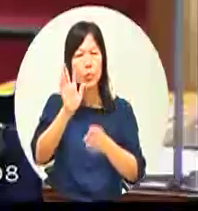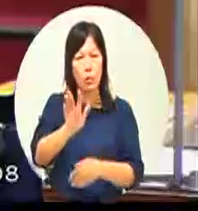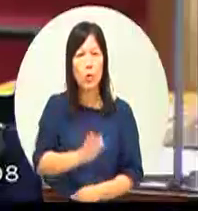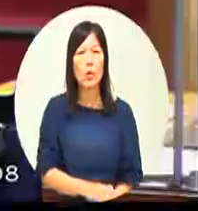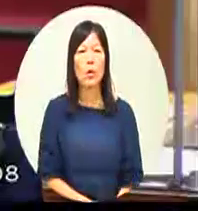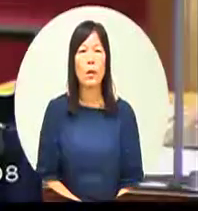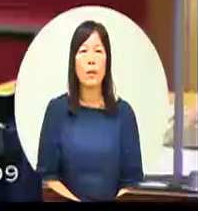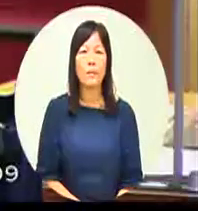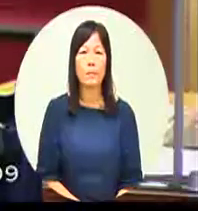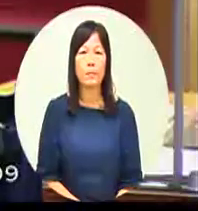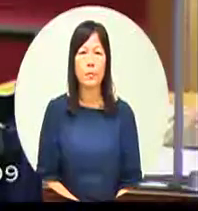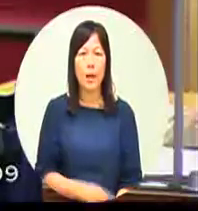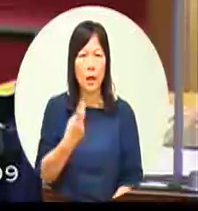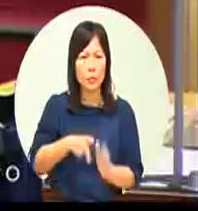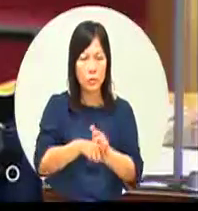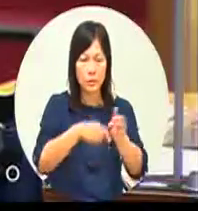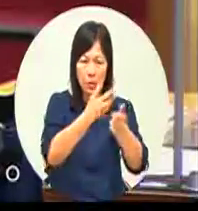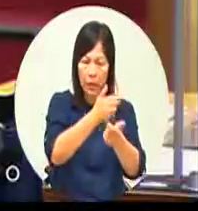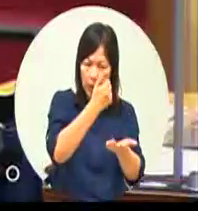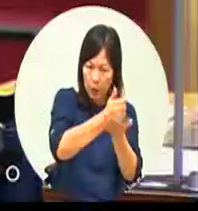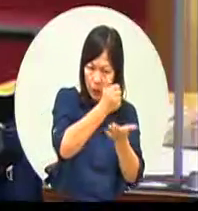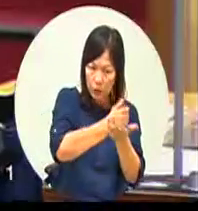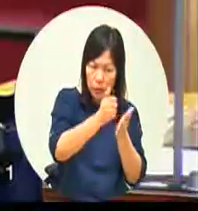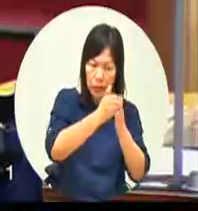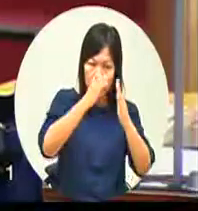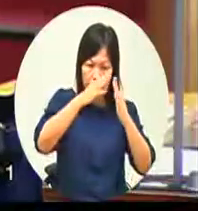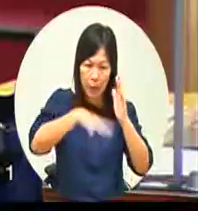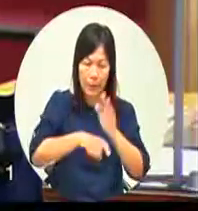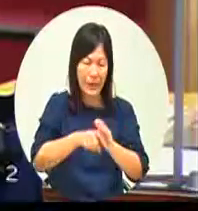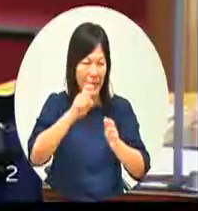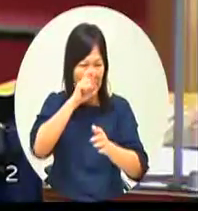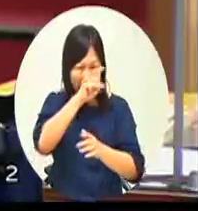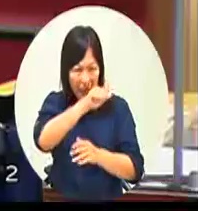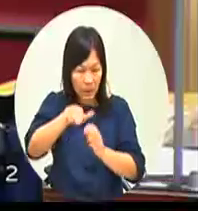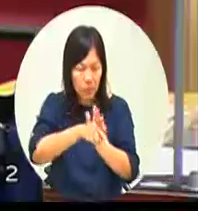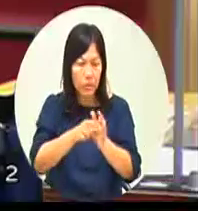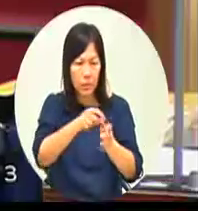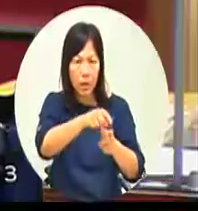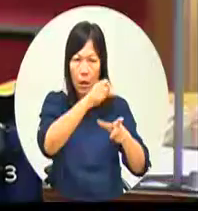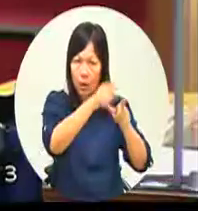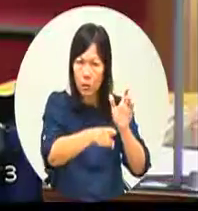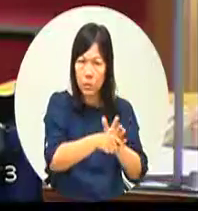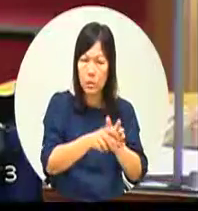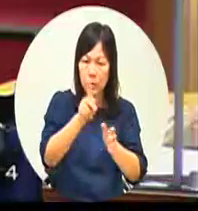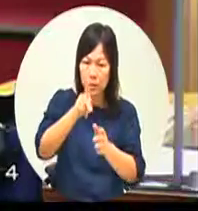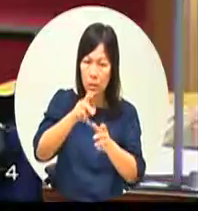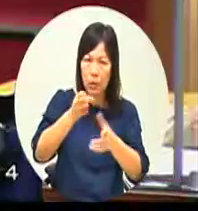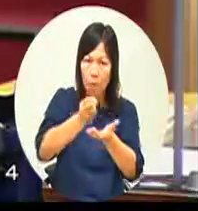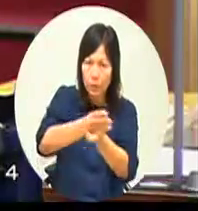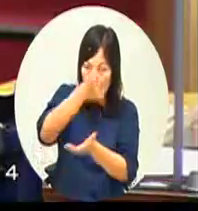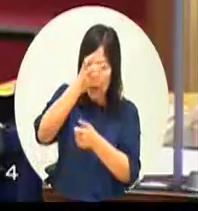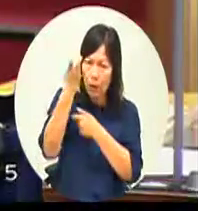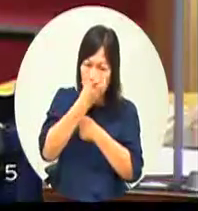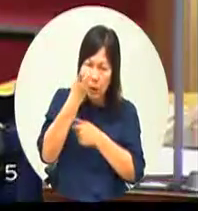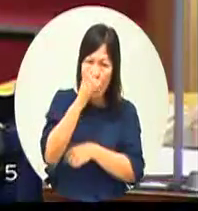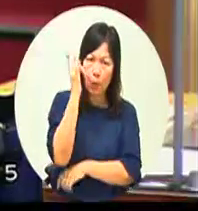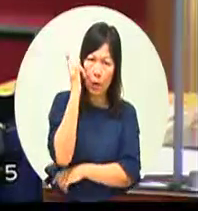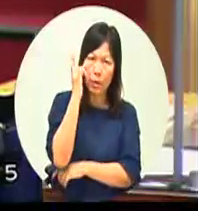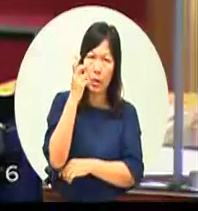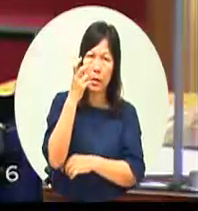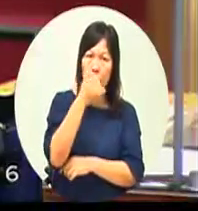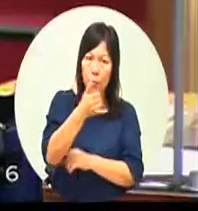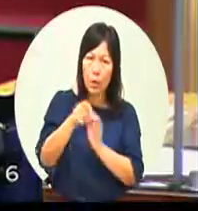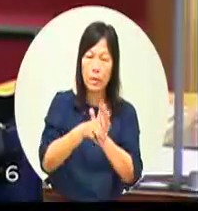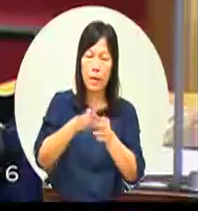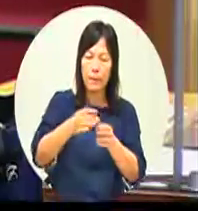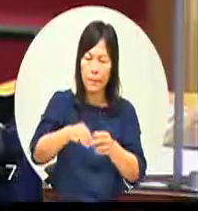到说，是不是我们就让清运家用的垃圾的业者，我们透过大楼的保全管理中心的